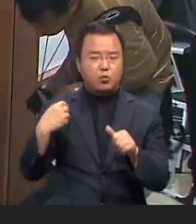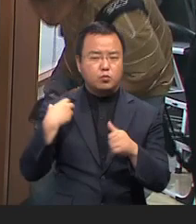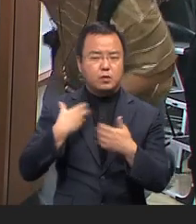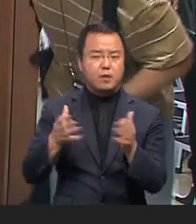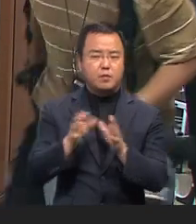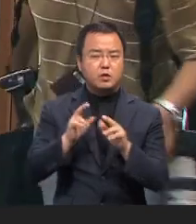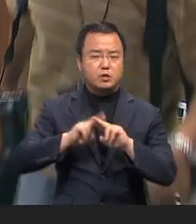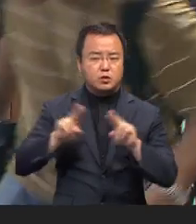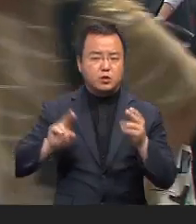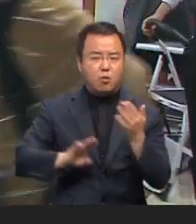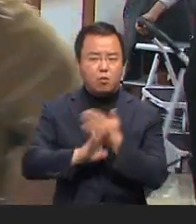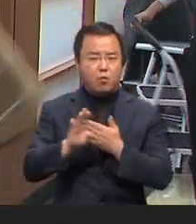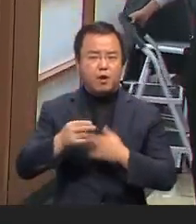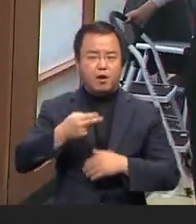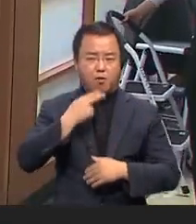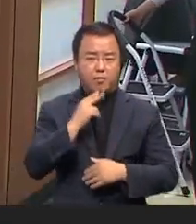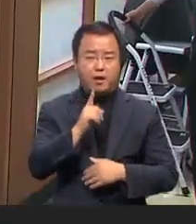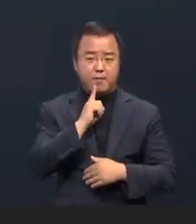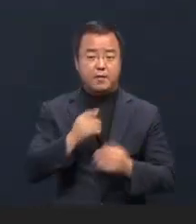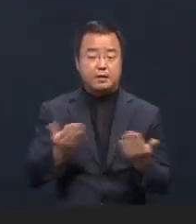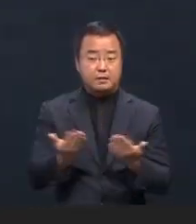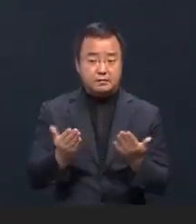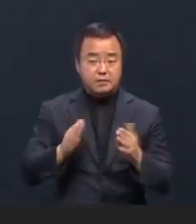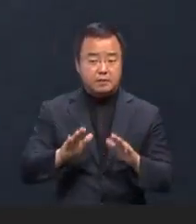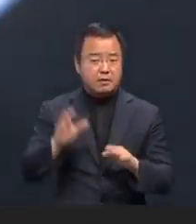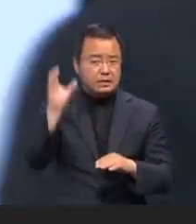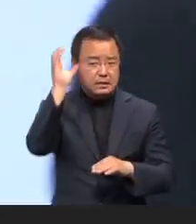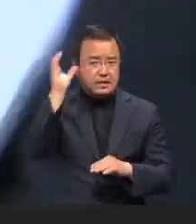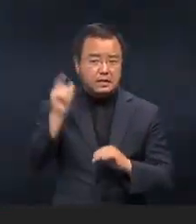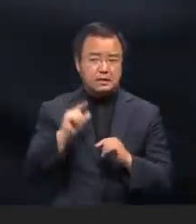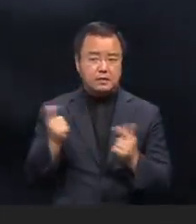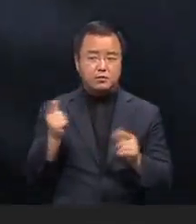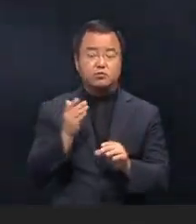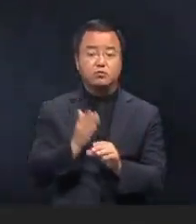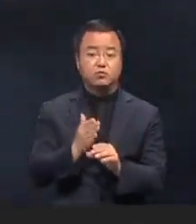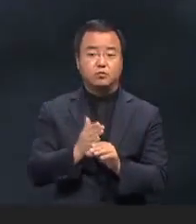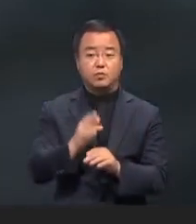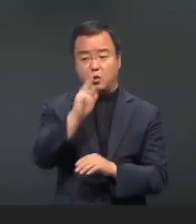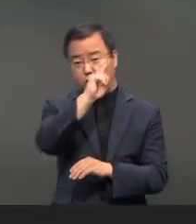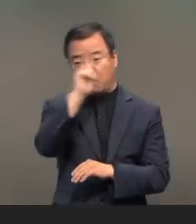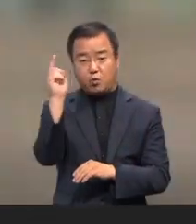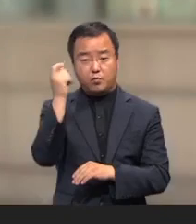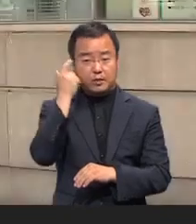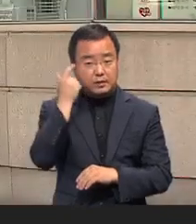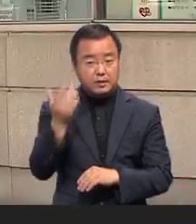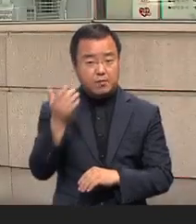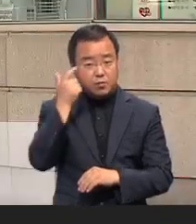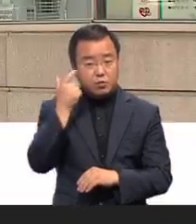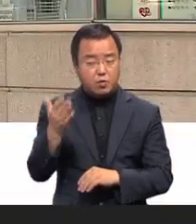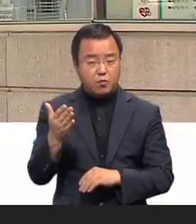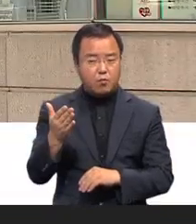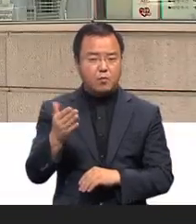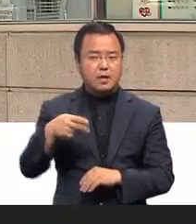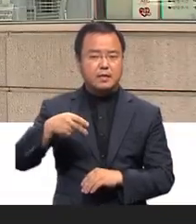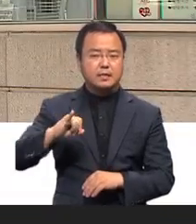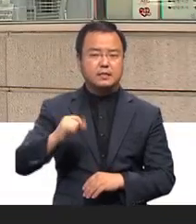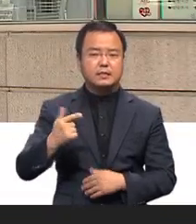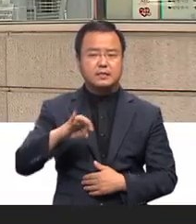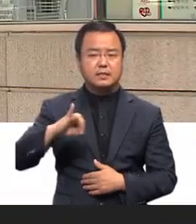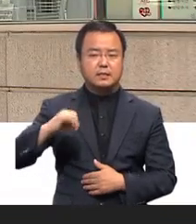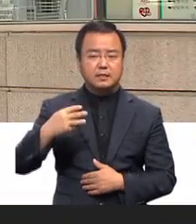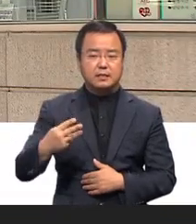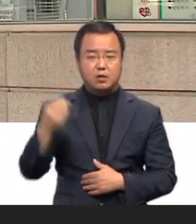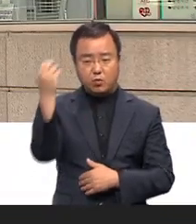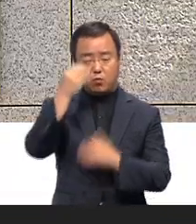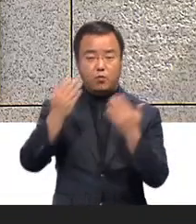못 박은 이번 청문에 크게 기대하지 않는 모습입니다. 오후에 청문 절차를 진행한 강북구의 신일고 역시